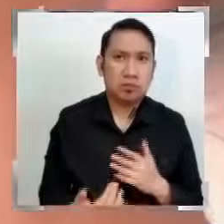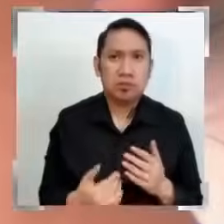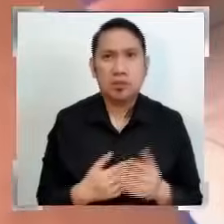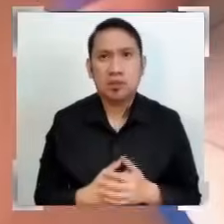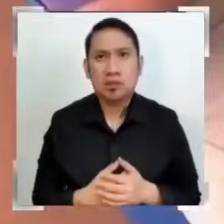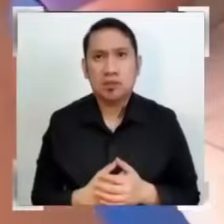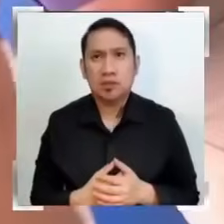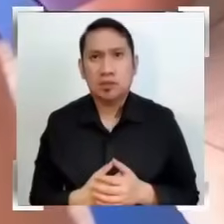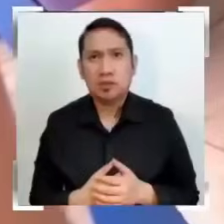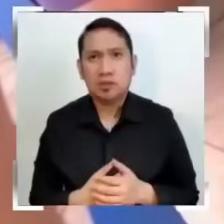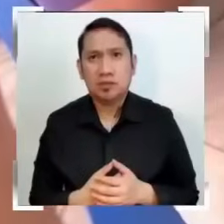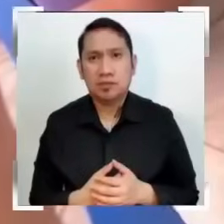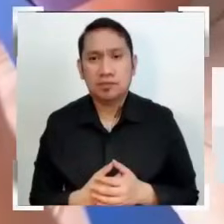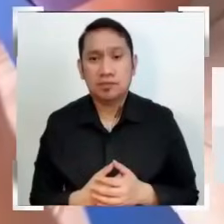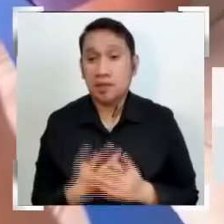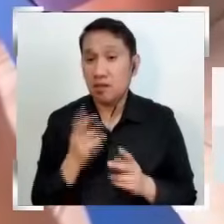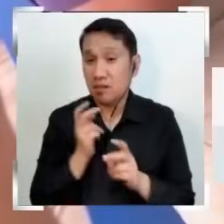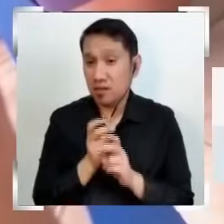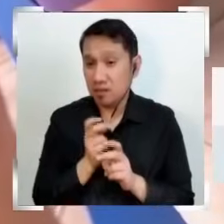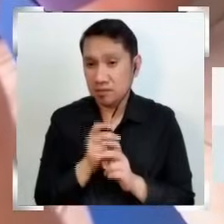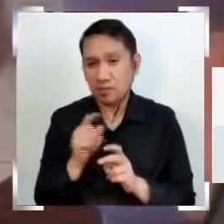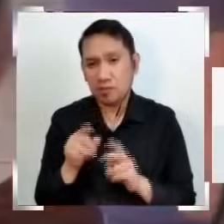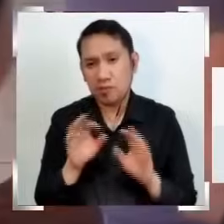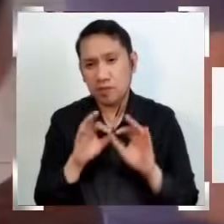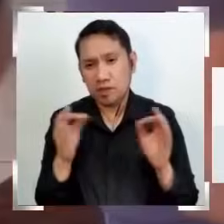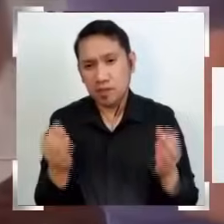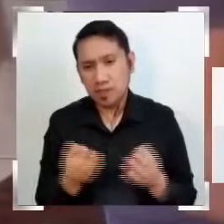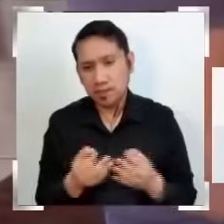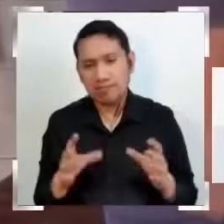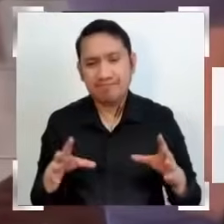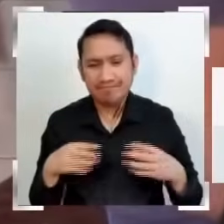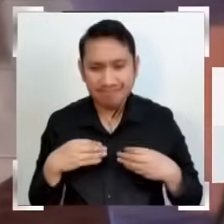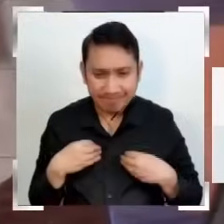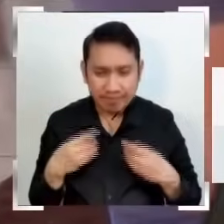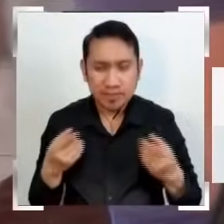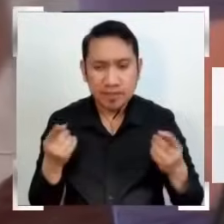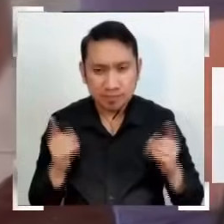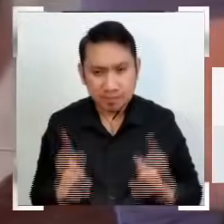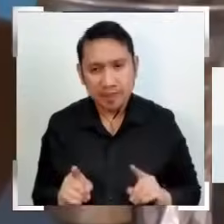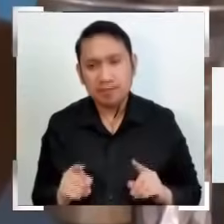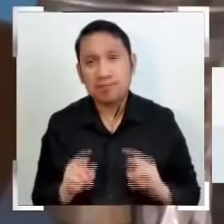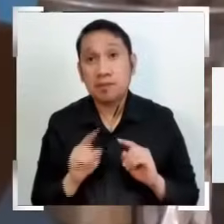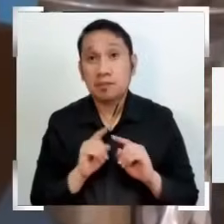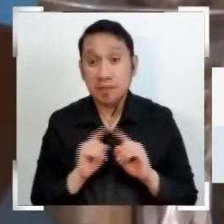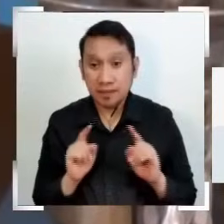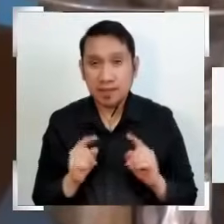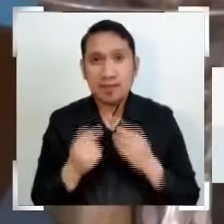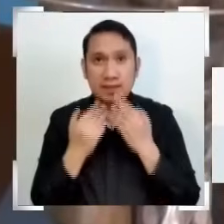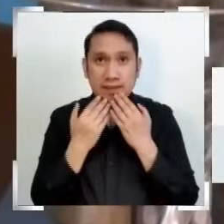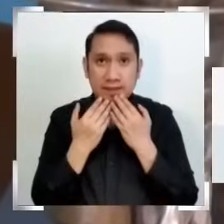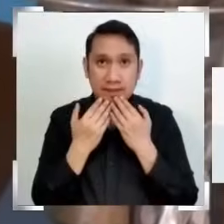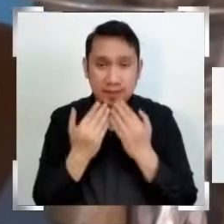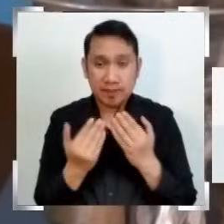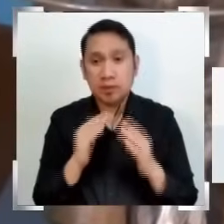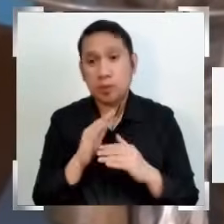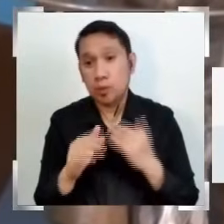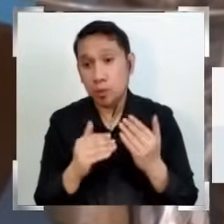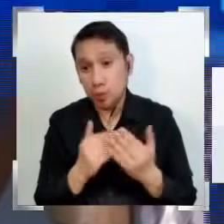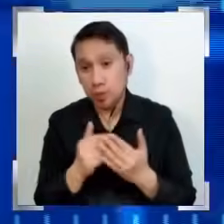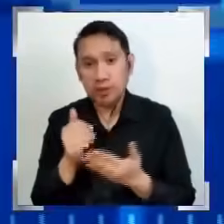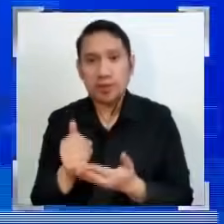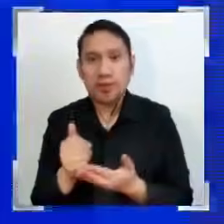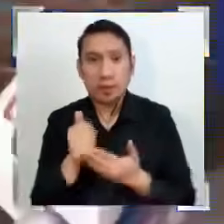siya. Hirap man ang pamilya na tanggapin ang sinapit ng anak. Nagpapasalamat naman sila sa lahat ng tumulong sa